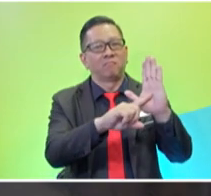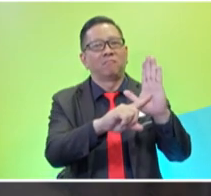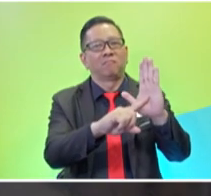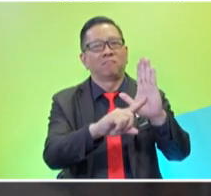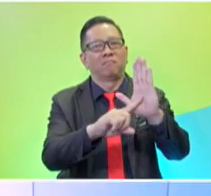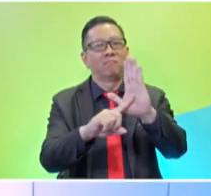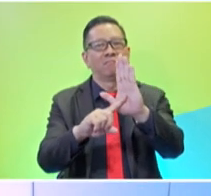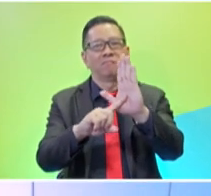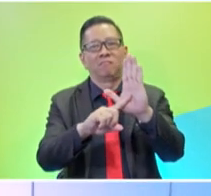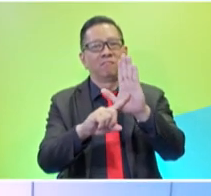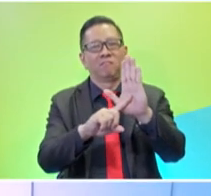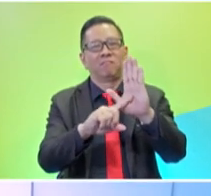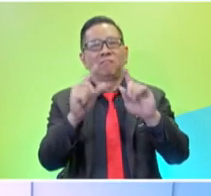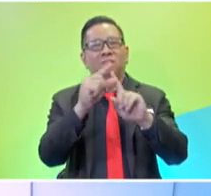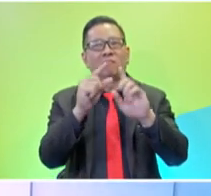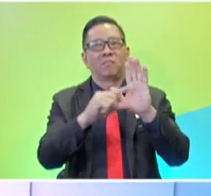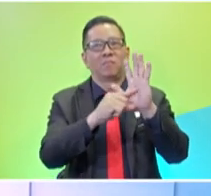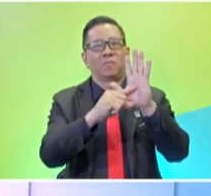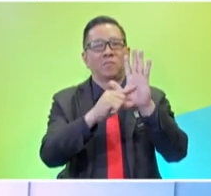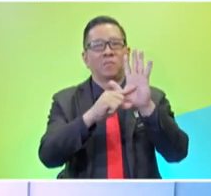perkataan yang telah ditulis